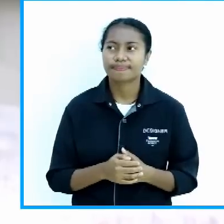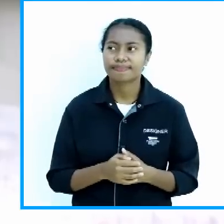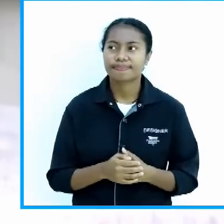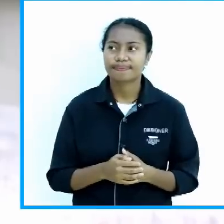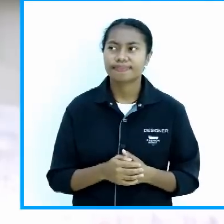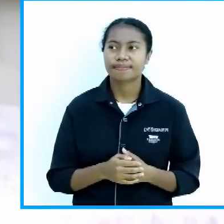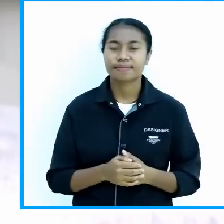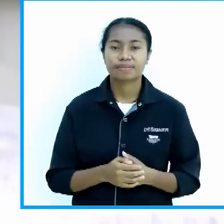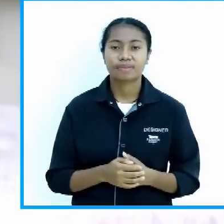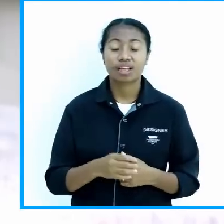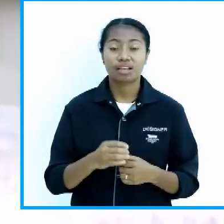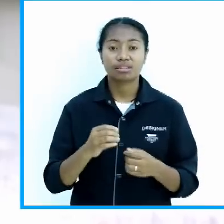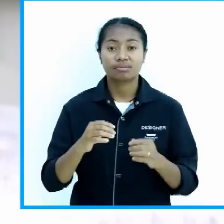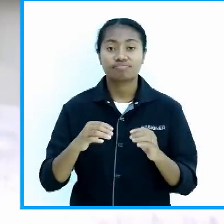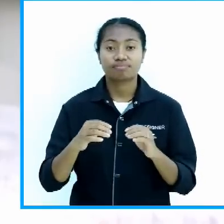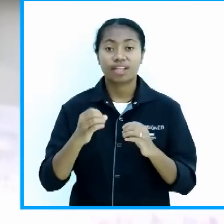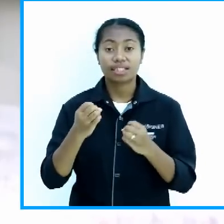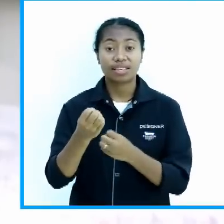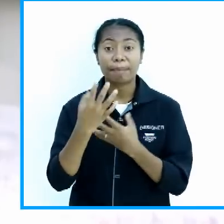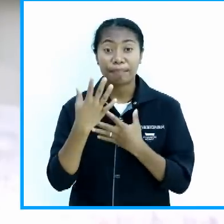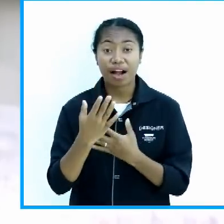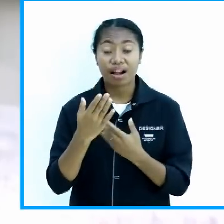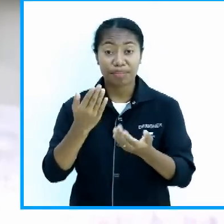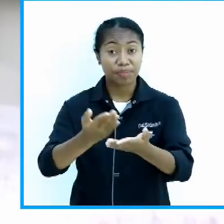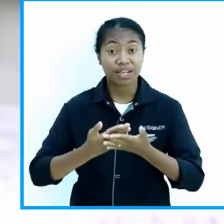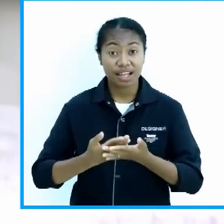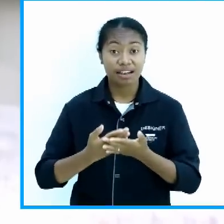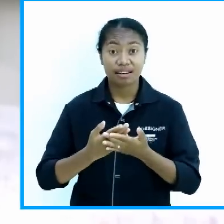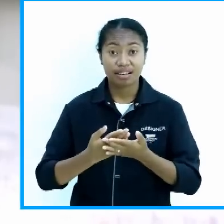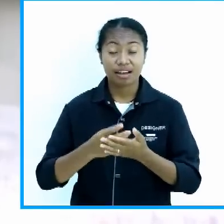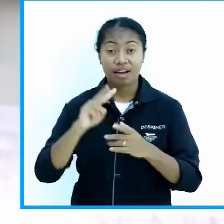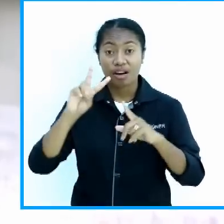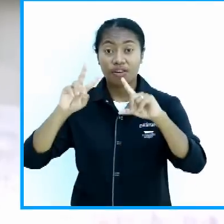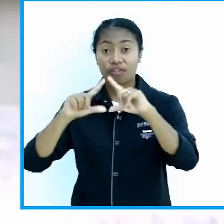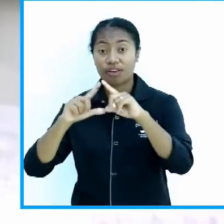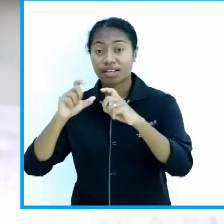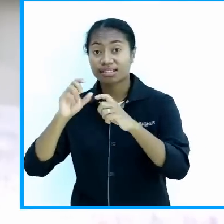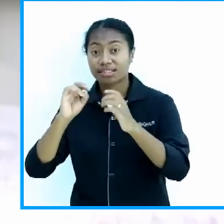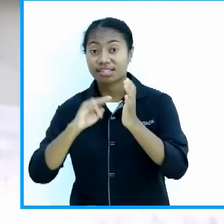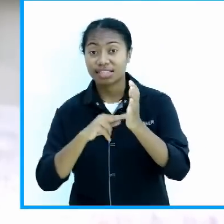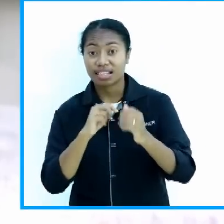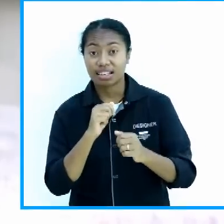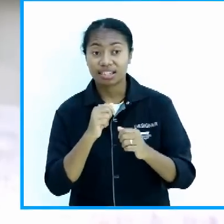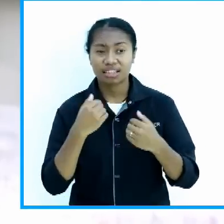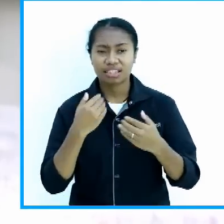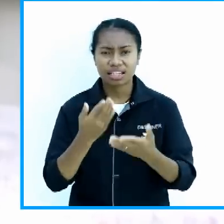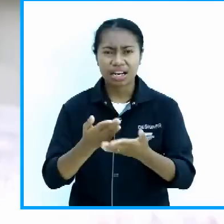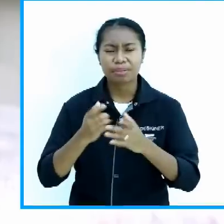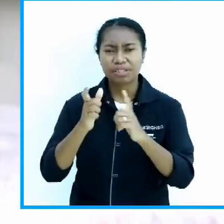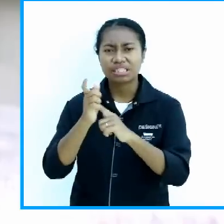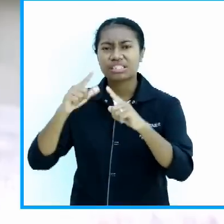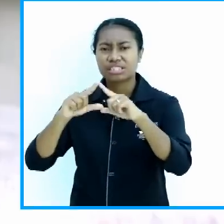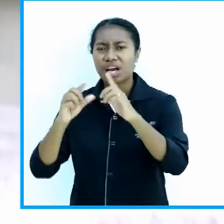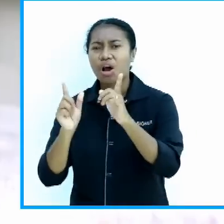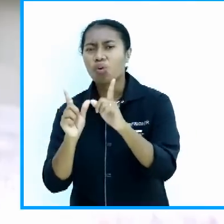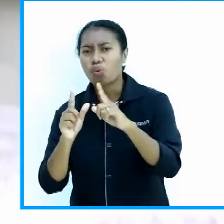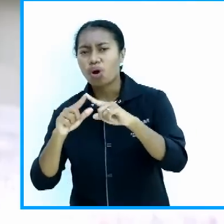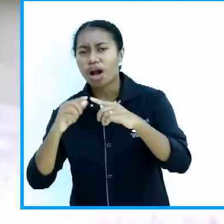Nah, dampak pemberian vaksin terhadap nyawa manusia itu terbesar